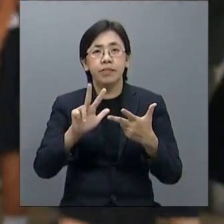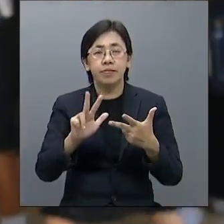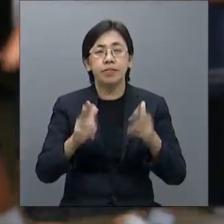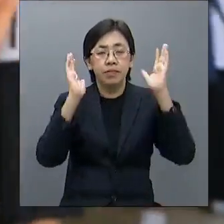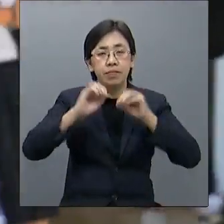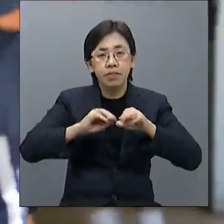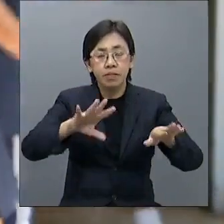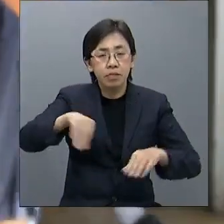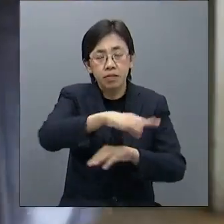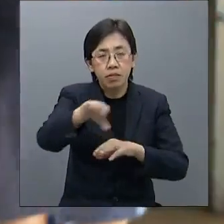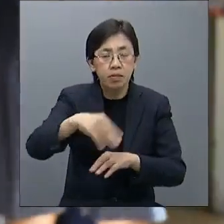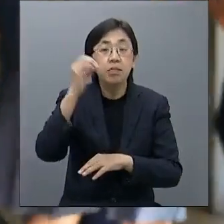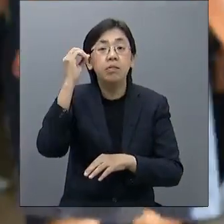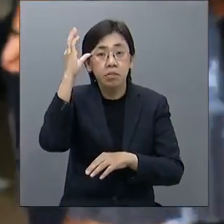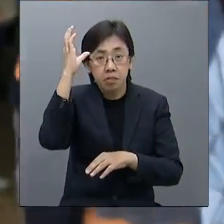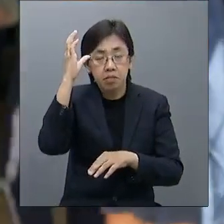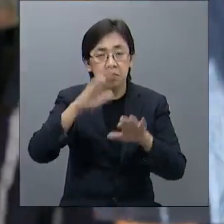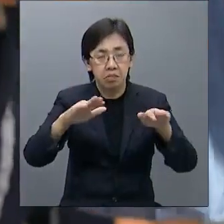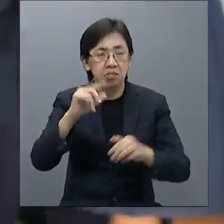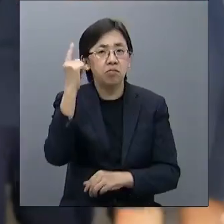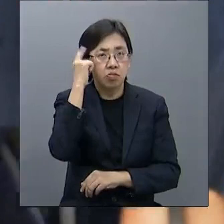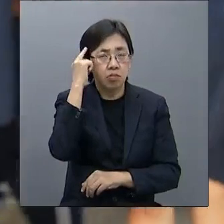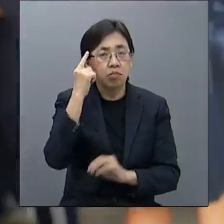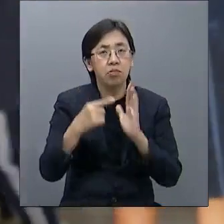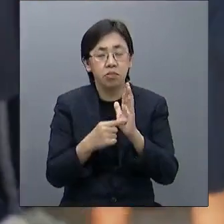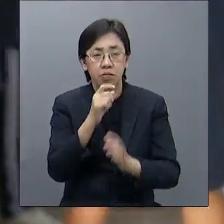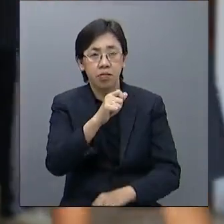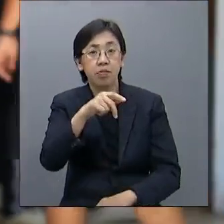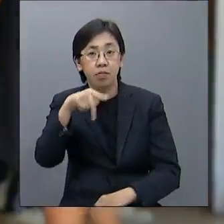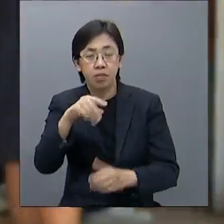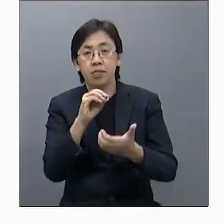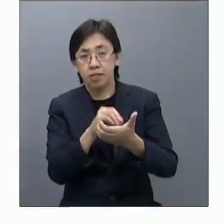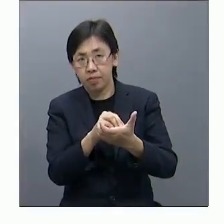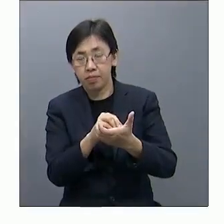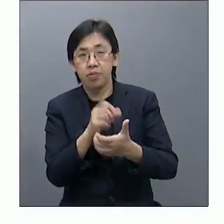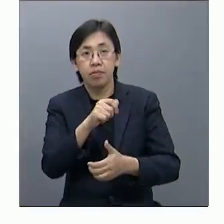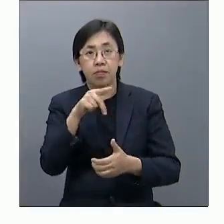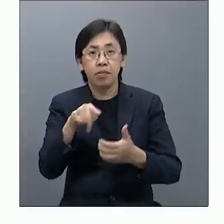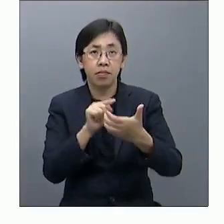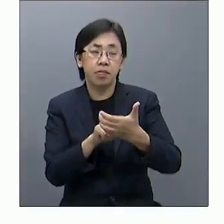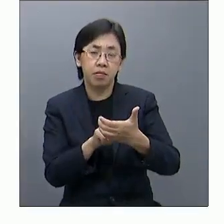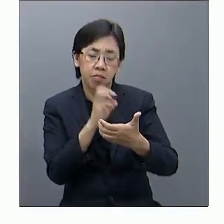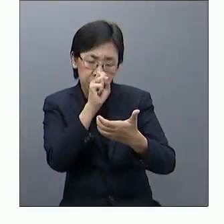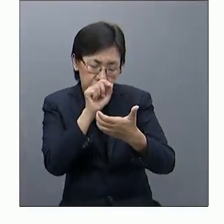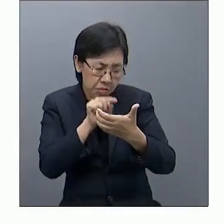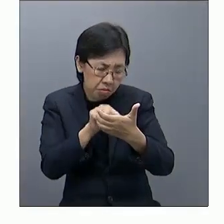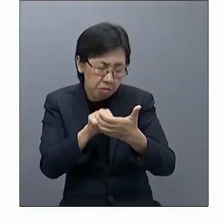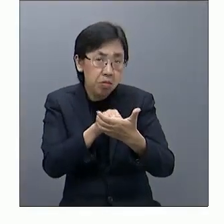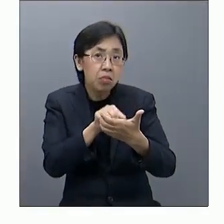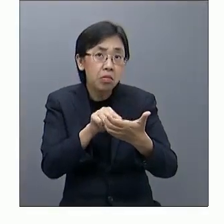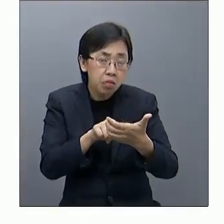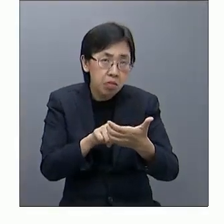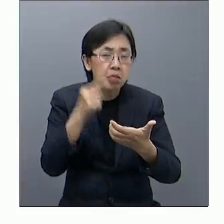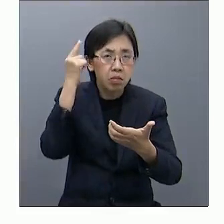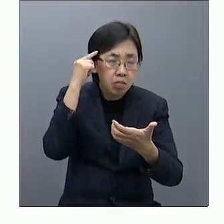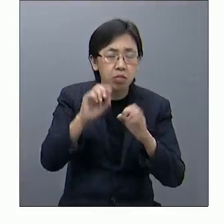ให้ความรู้ถึงตัวเด็กโดยตรงอย่างเช่นเรามีแอปพลิเคชันนะคะที่จะให้เด็กนักเรียนได้ทดลองใช้ประกอบกับคุณครู